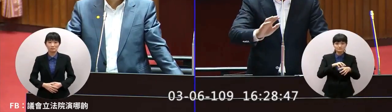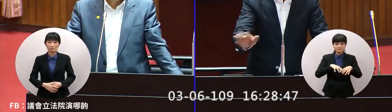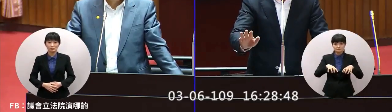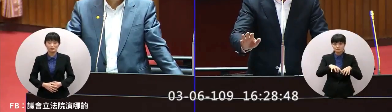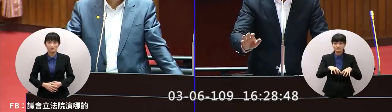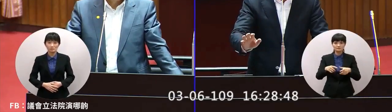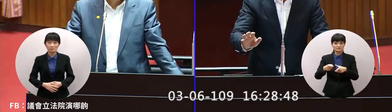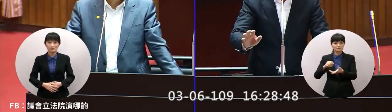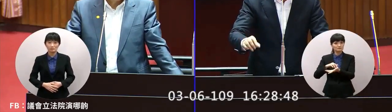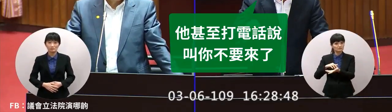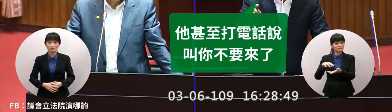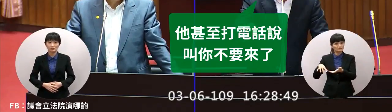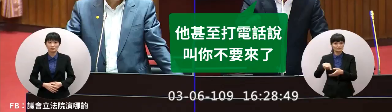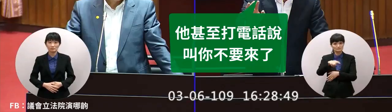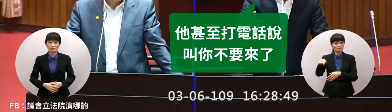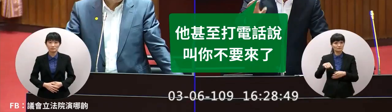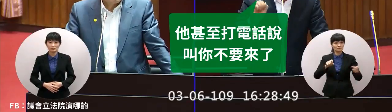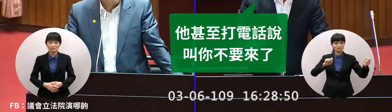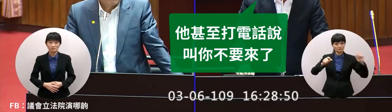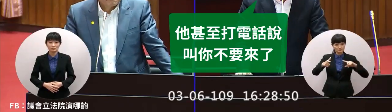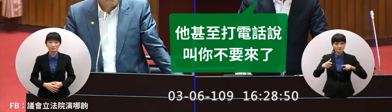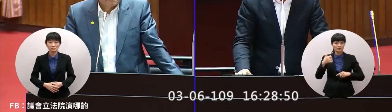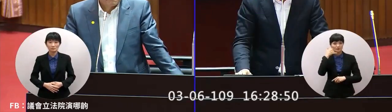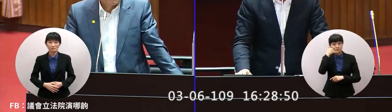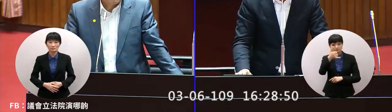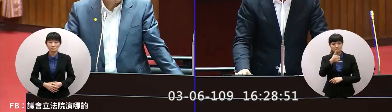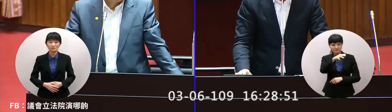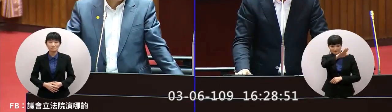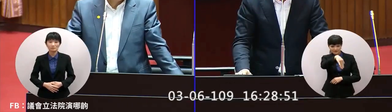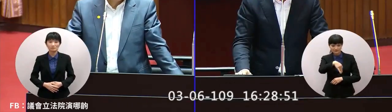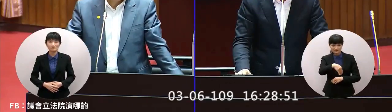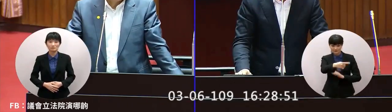公立病医，伊都唔是安尼处理啊，伊甚至打电话叫你唔好来啊。